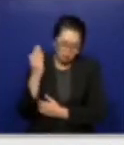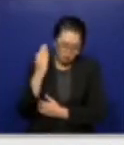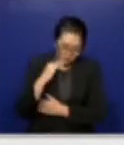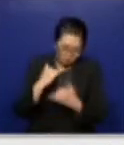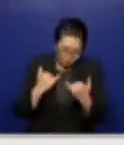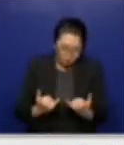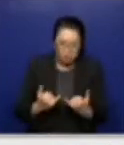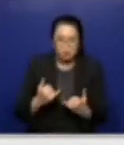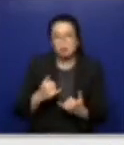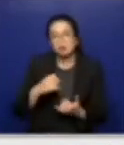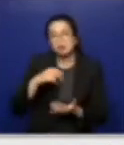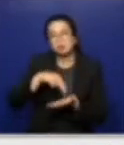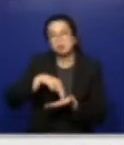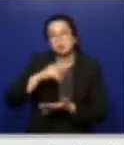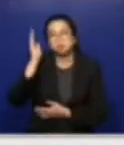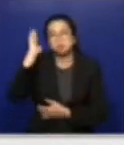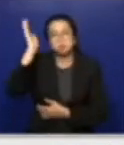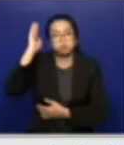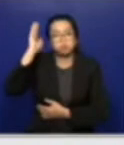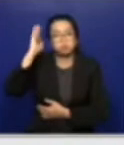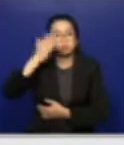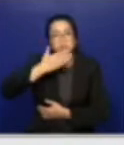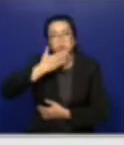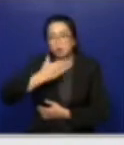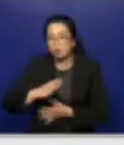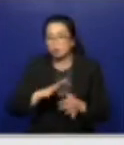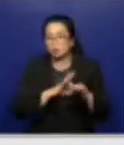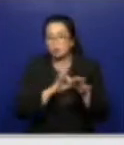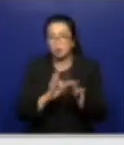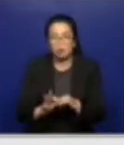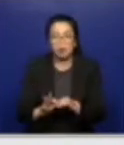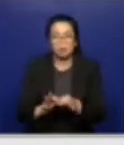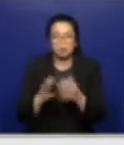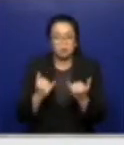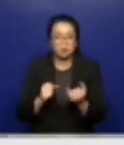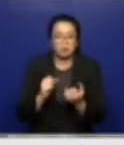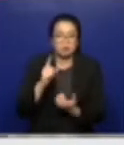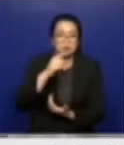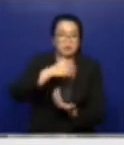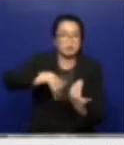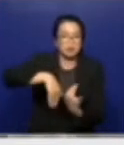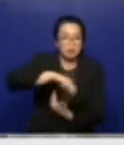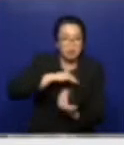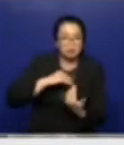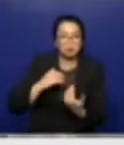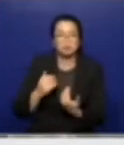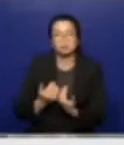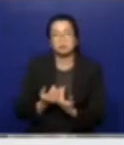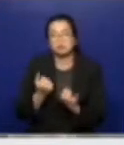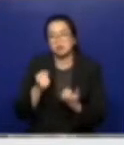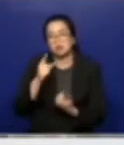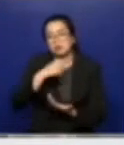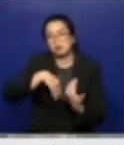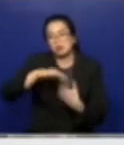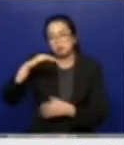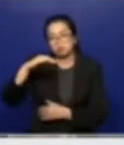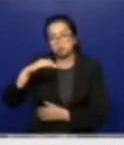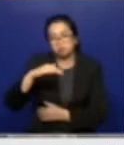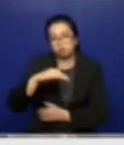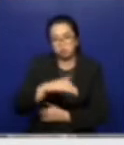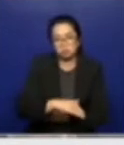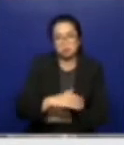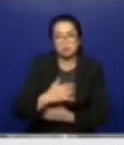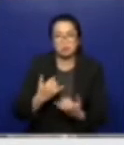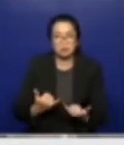อภิปรายกันมาโดยตลอดเกี่ยวกับสถานการณ์เศรษฐกิจที่กำลังถดถอยหรือว่ามีวิกฤตอยู่